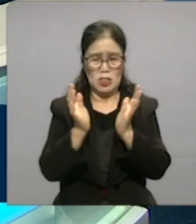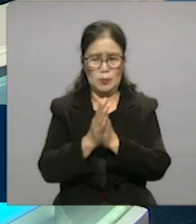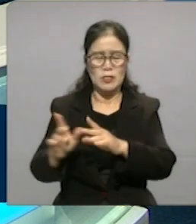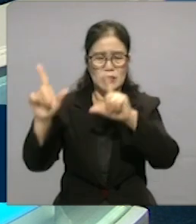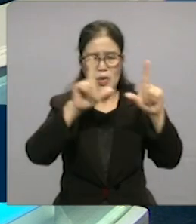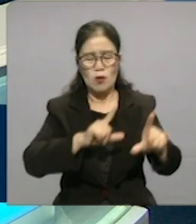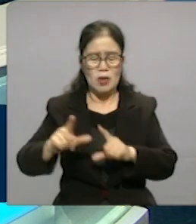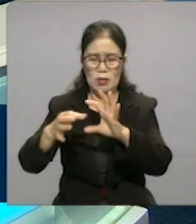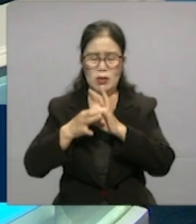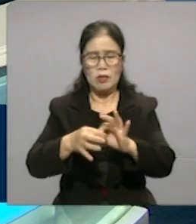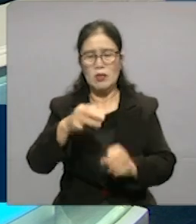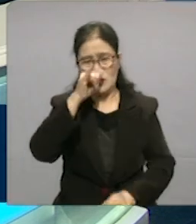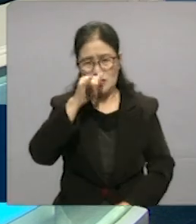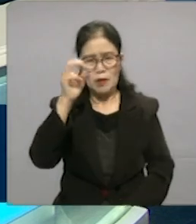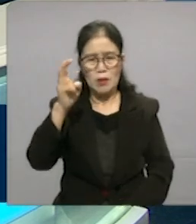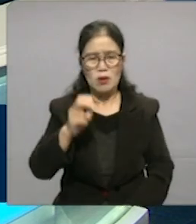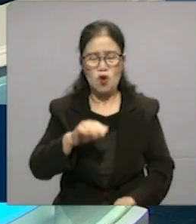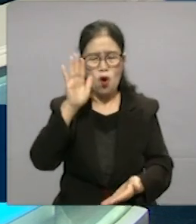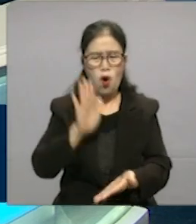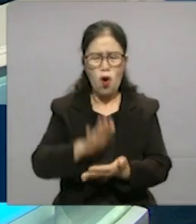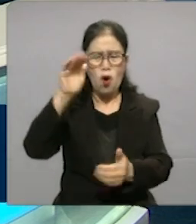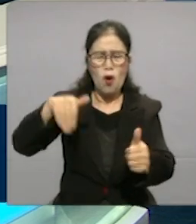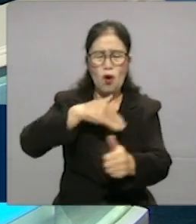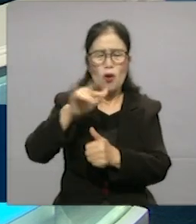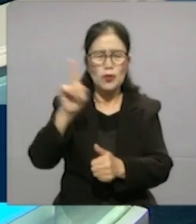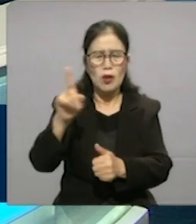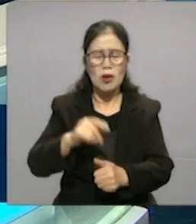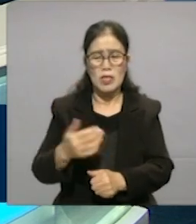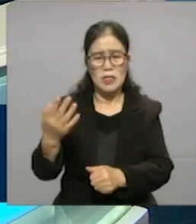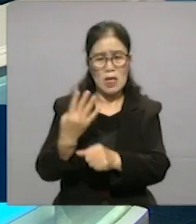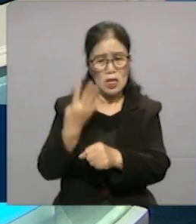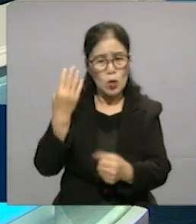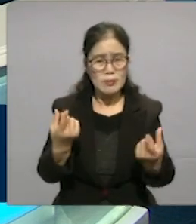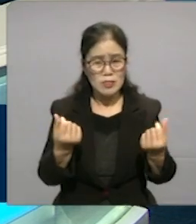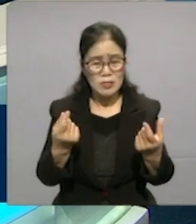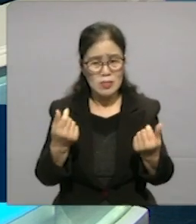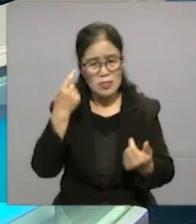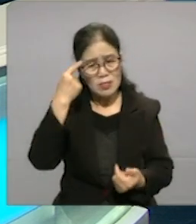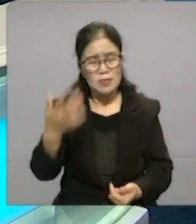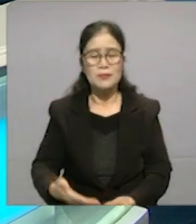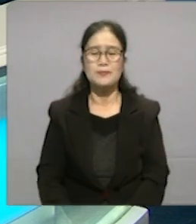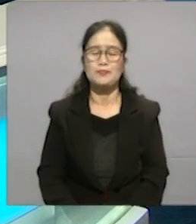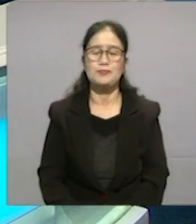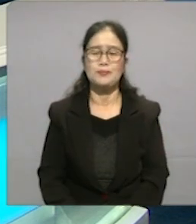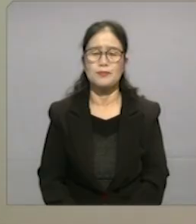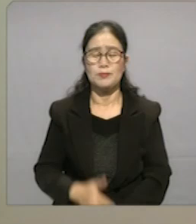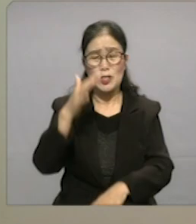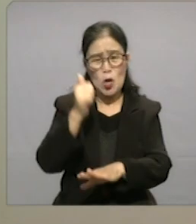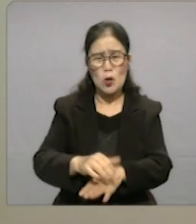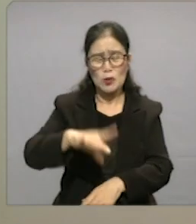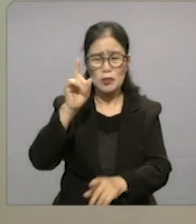큰 영향을 미칠 것으로 보입니다 열기가 어떻습니까 대단합니까 지난 대성과 비슷하게 글쎄요 뭐 결론부터